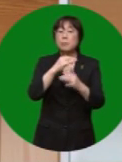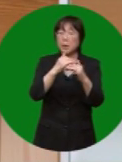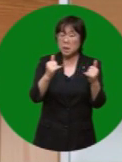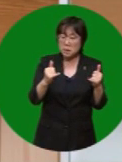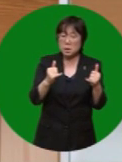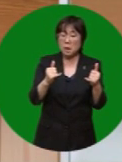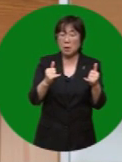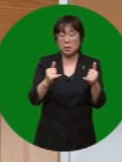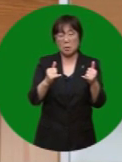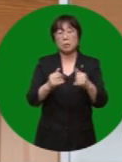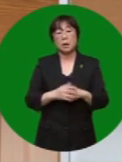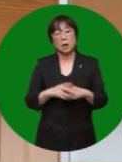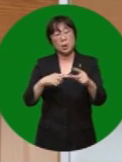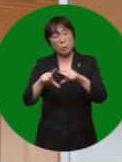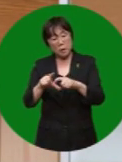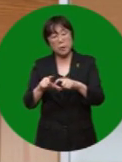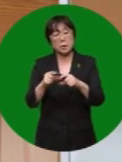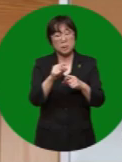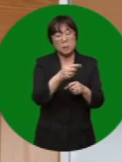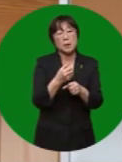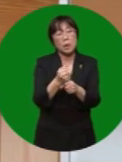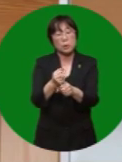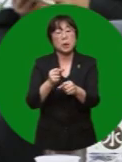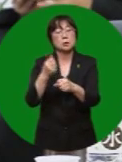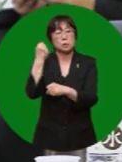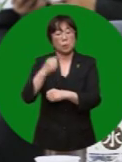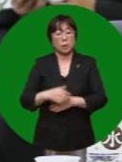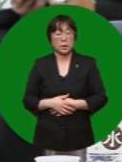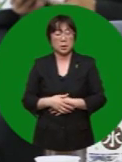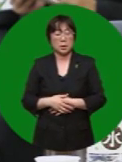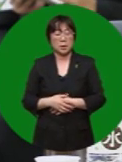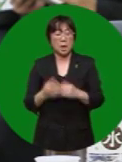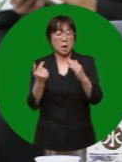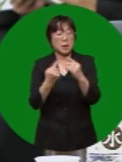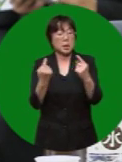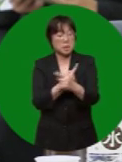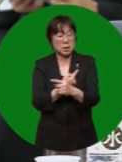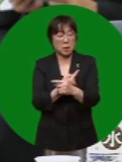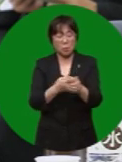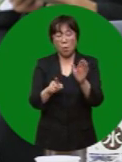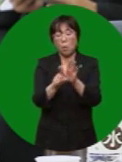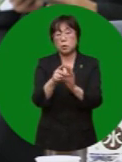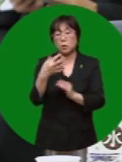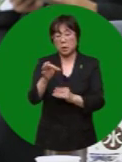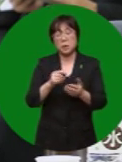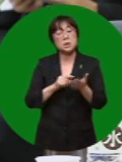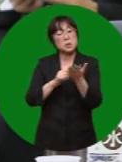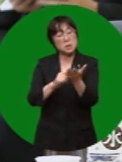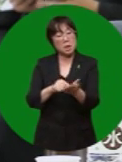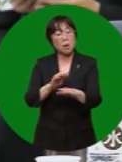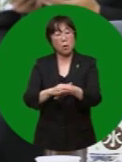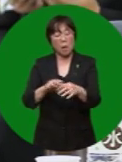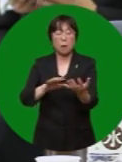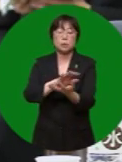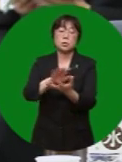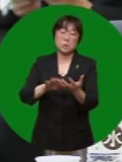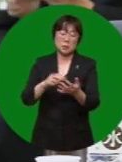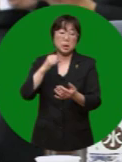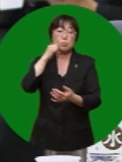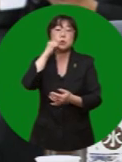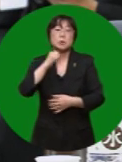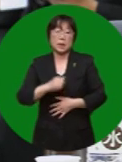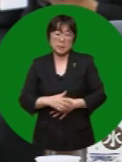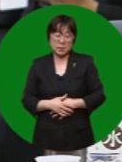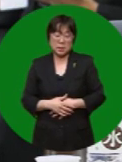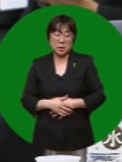年配の方ほどそういう傾向は強いと思うんです。その場合に耐震化工事の補助金申請が大変複雑で難しい